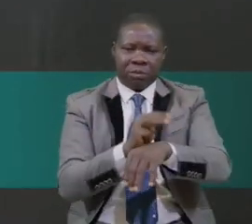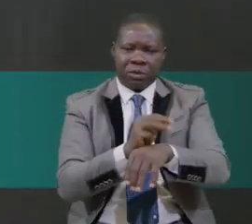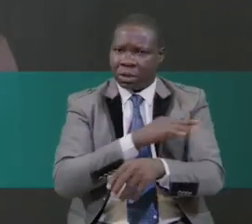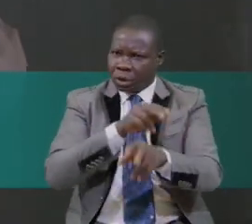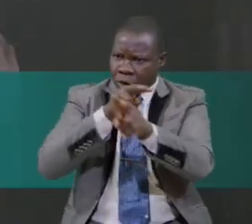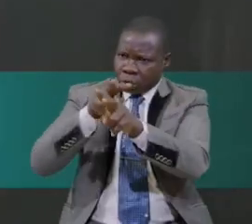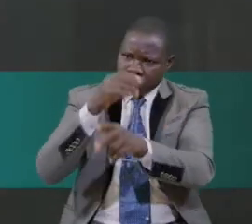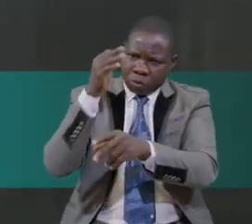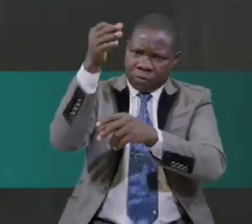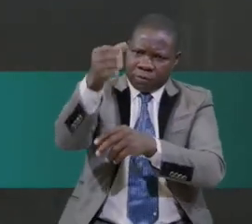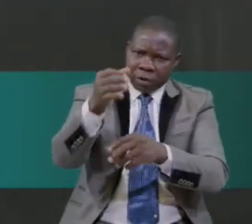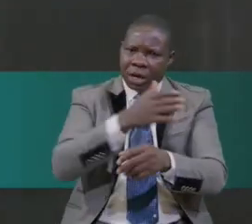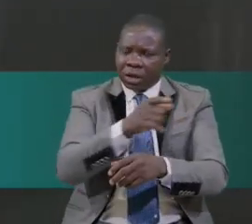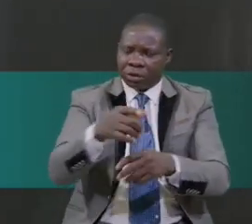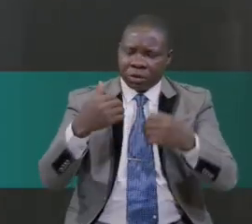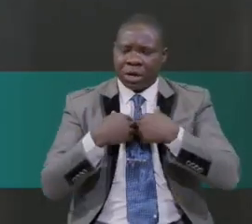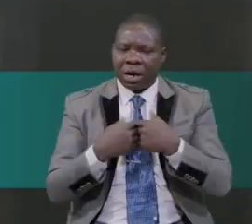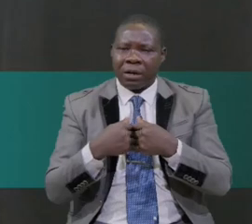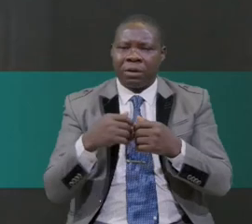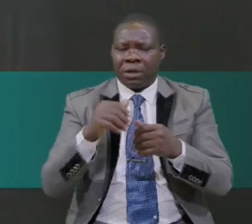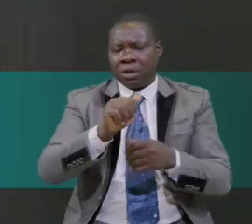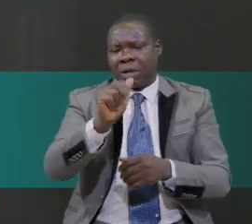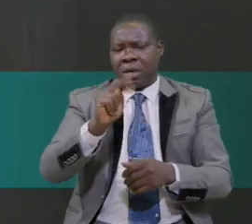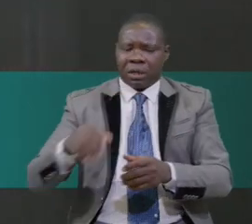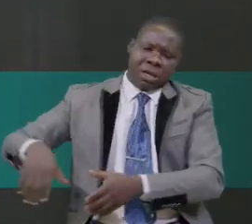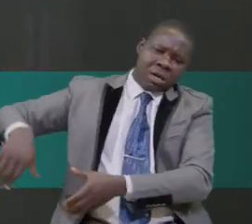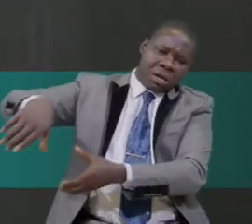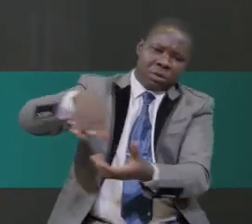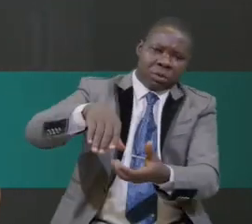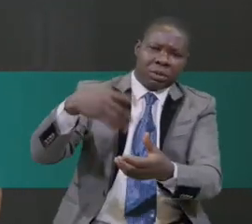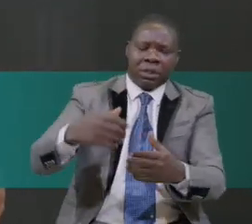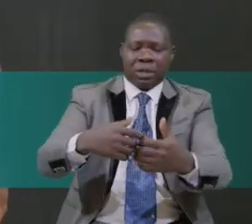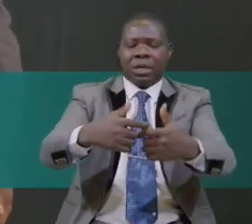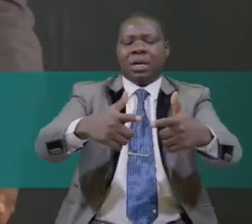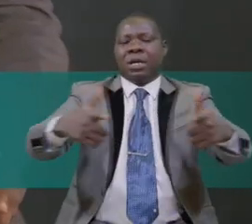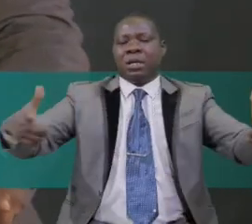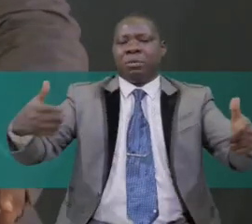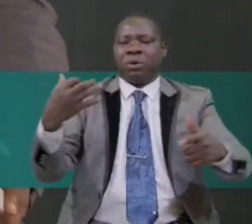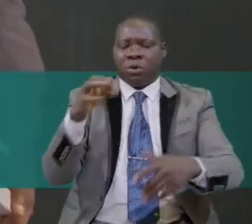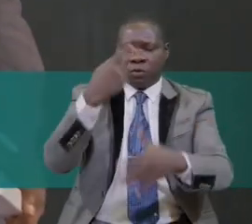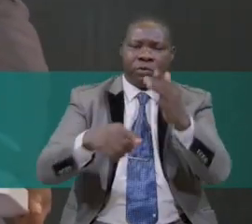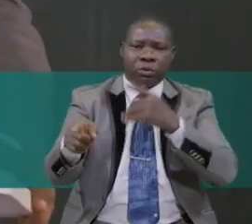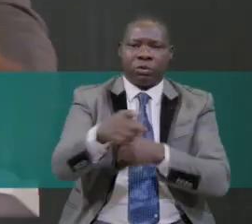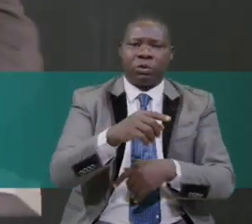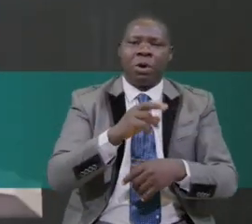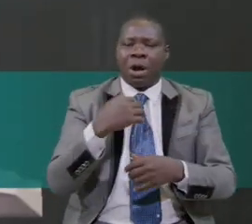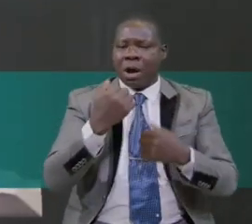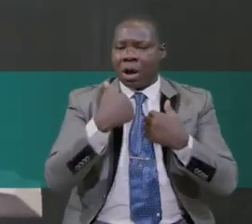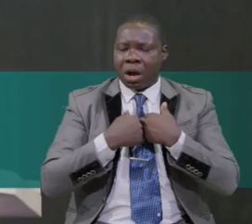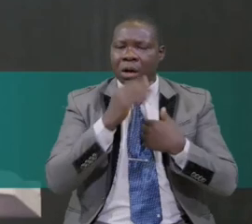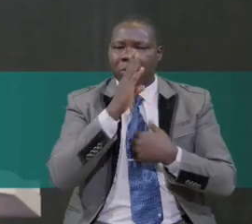as une effusion, une extension de ce que tu as été